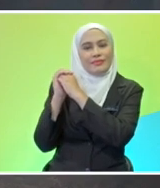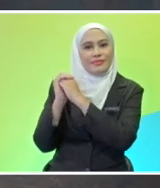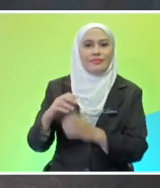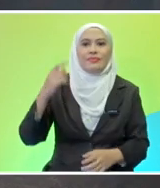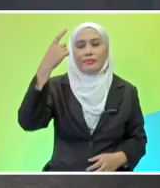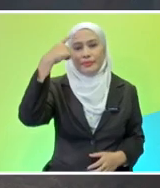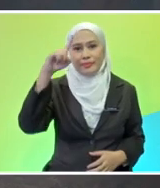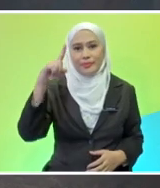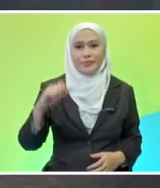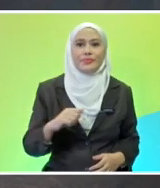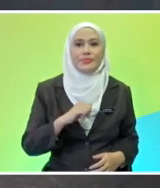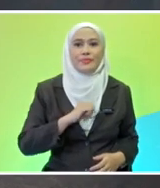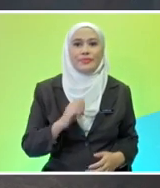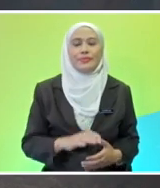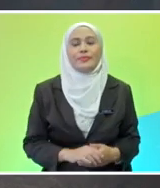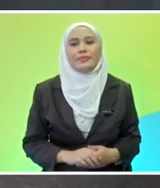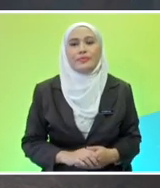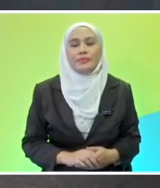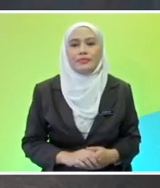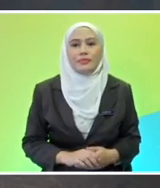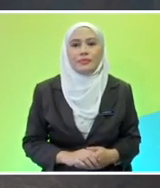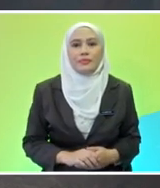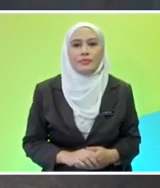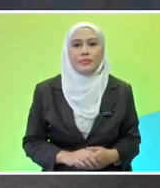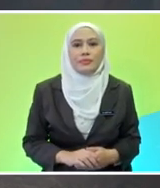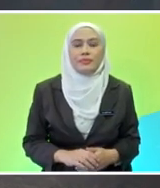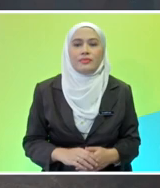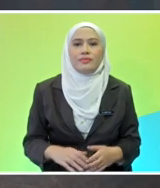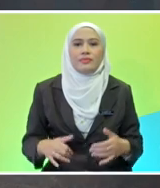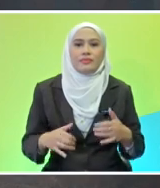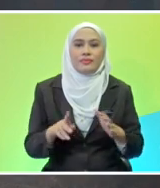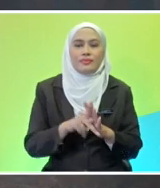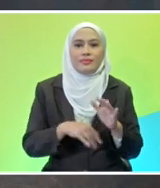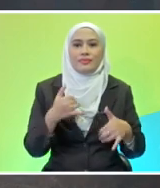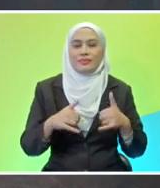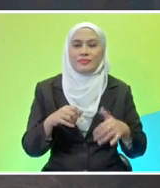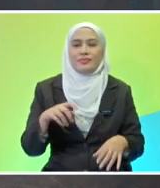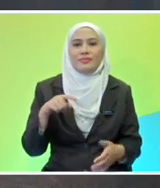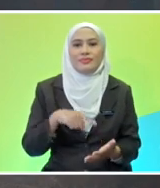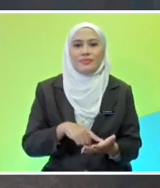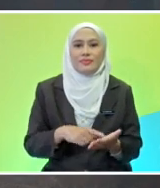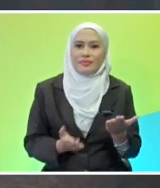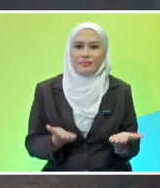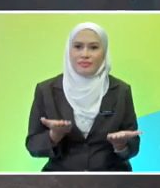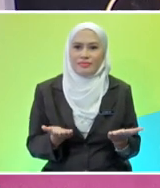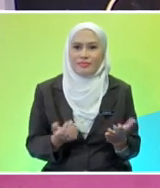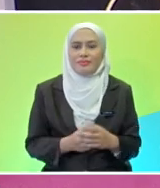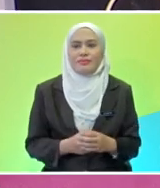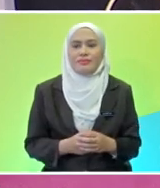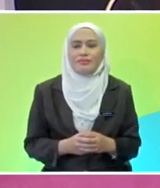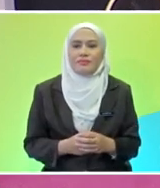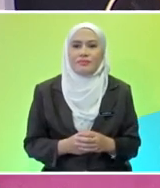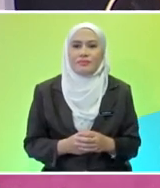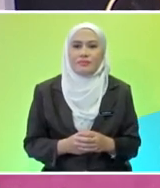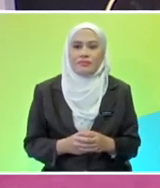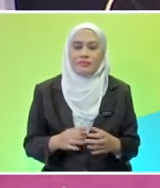Iya, terbaiklah cikgu. Yang mana permainan ini cukup adil kan cikgu? Betul. Iya. Baik, tapi kan cikgu, saya macam tertanya-tanya